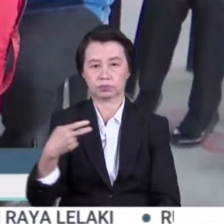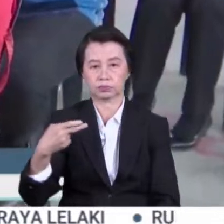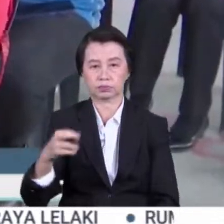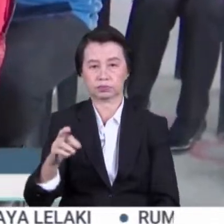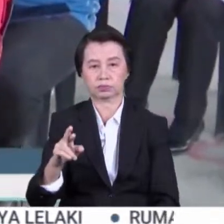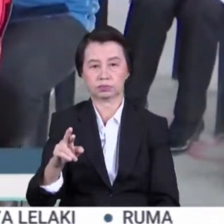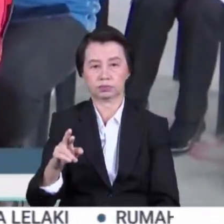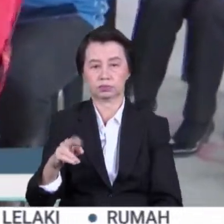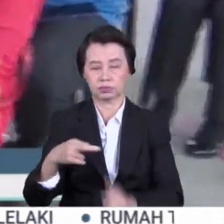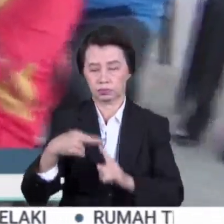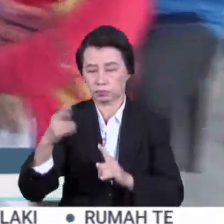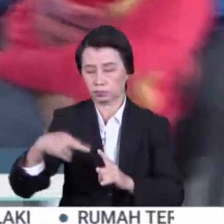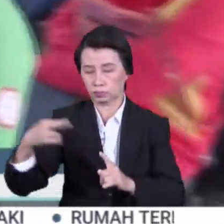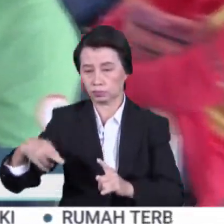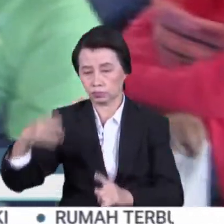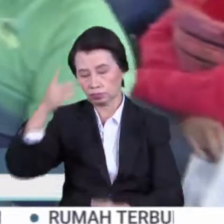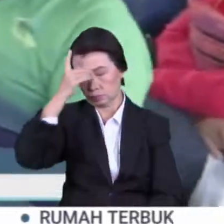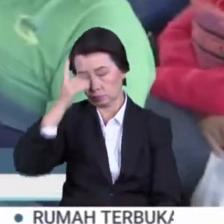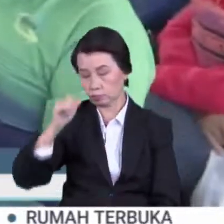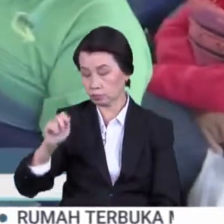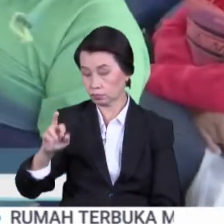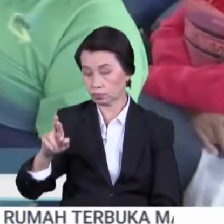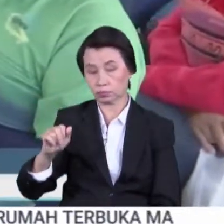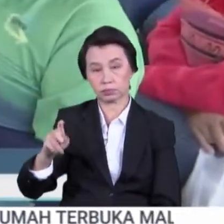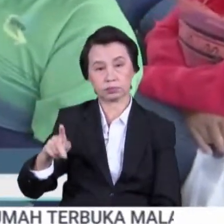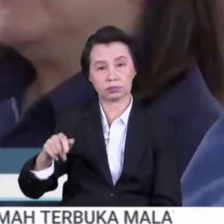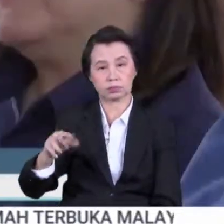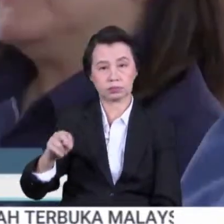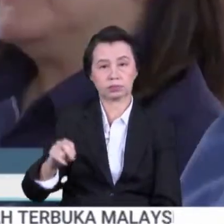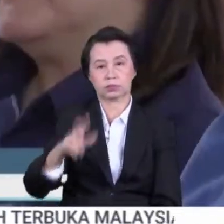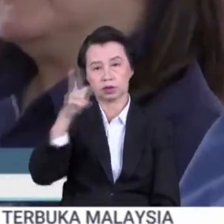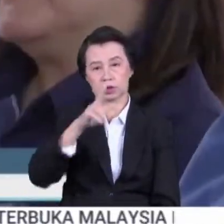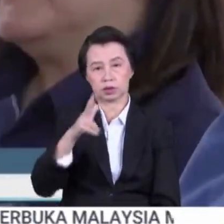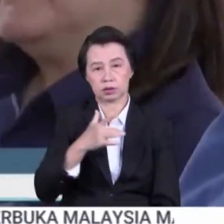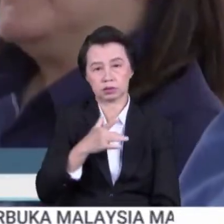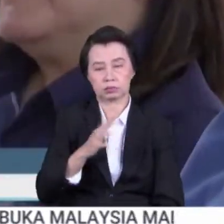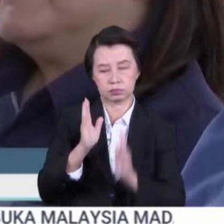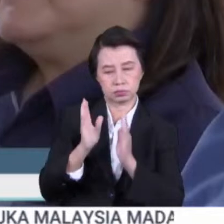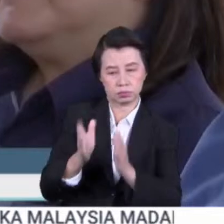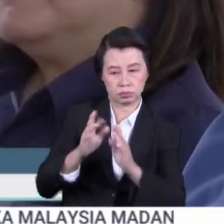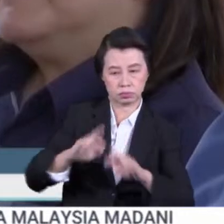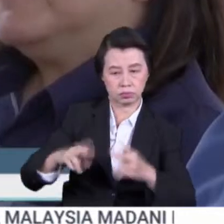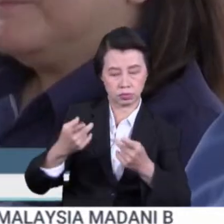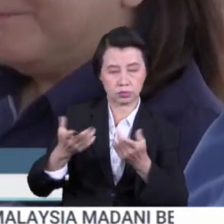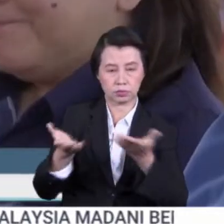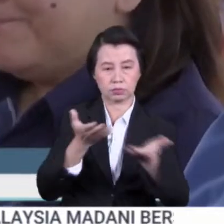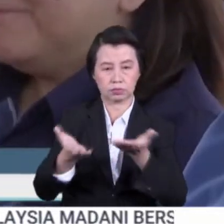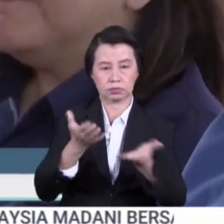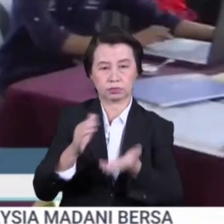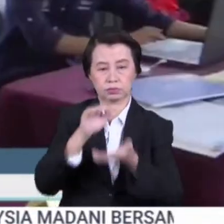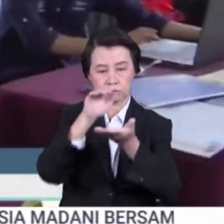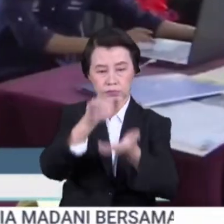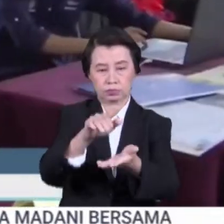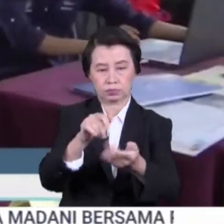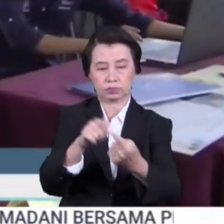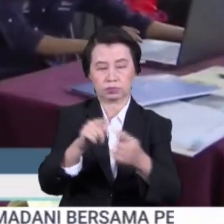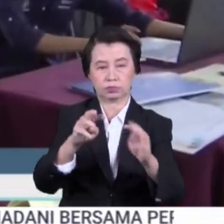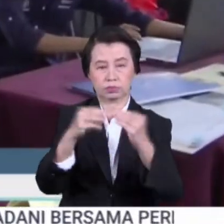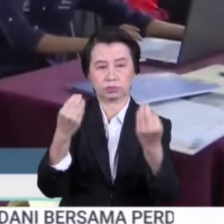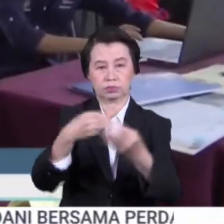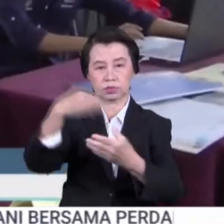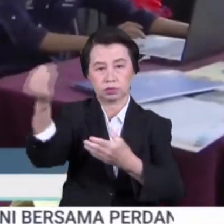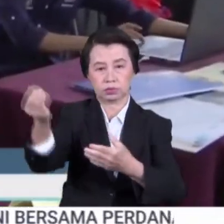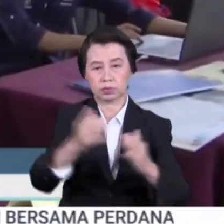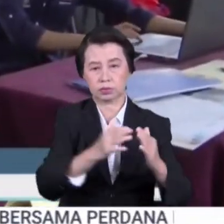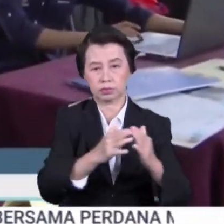peringkat daerah Ranau, Dato' Arifin berkata kerajaan sentiasa PK dalam meningkatkan mutu perkhidmatan penyampaian kepada masyarakat luar